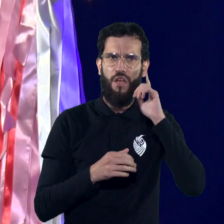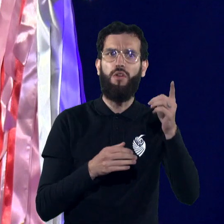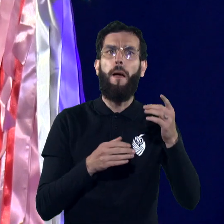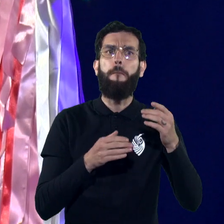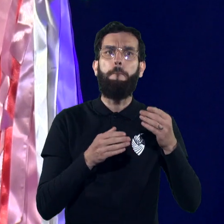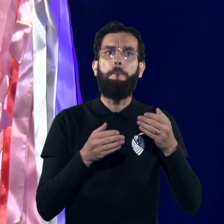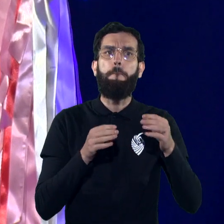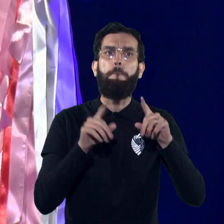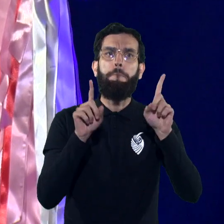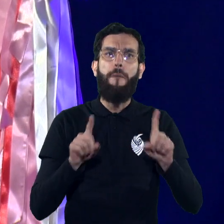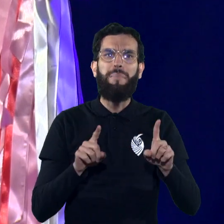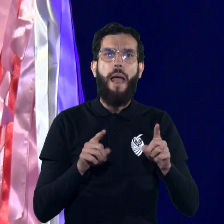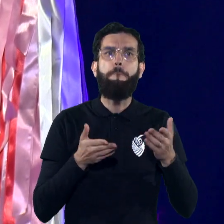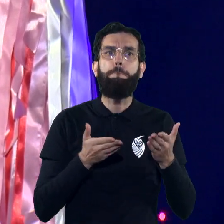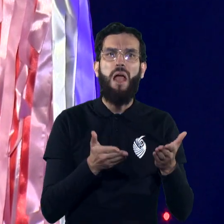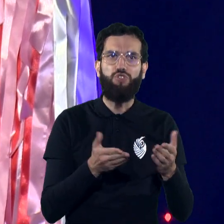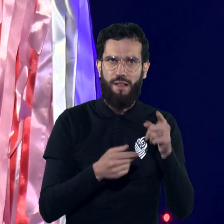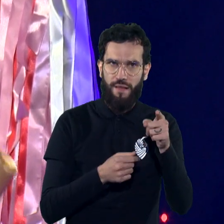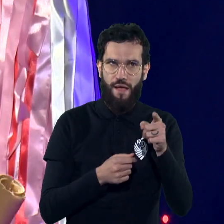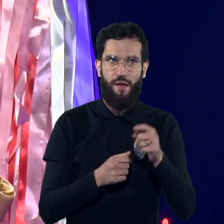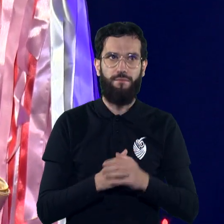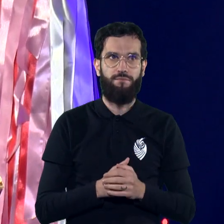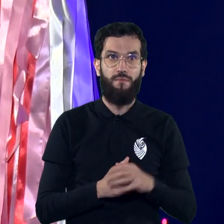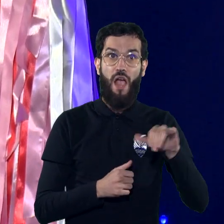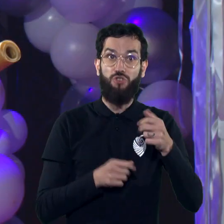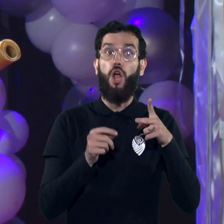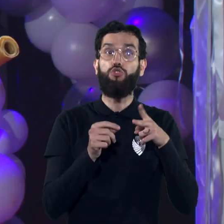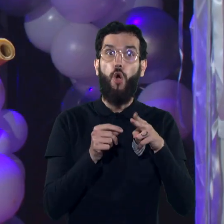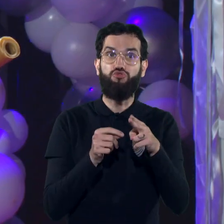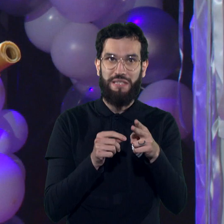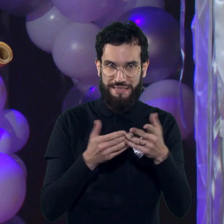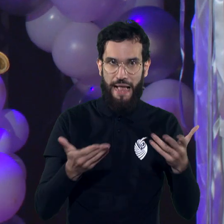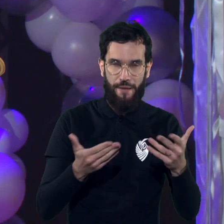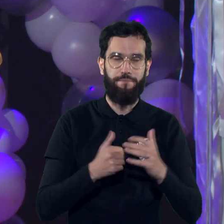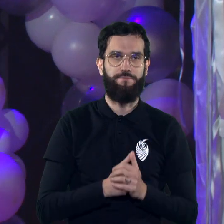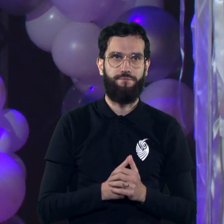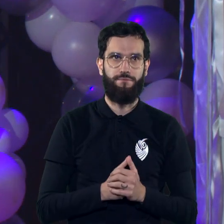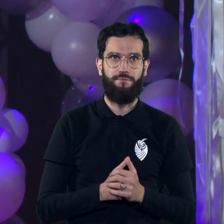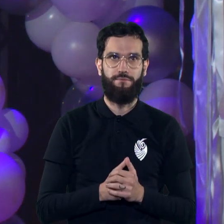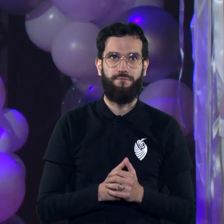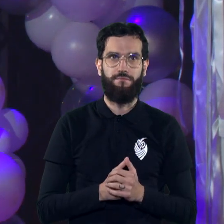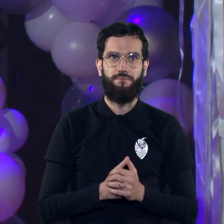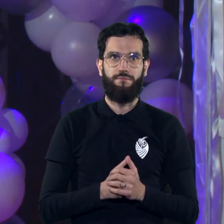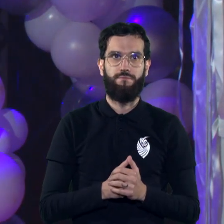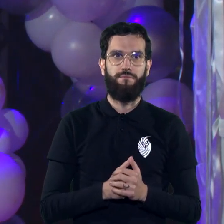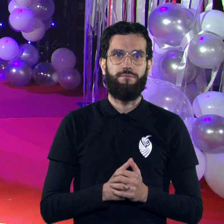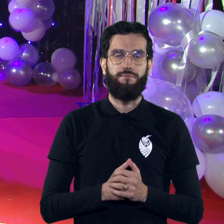papier na pečenie. A ešte budete potrebovať jednu vec, to znamená nožnice. Nožnice. Páči. A ty už som to